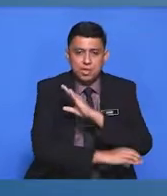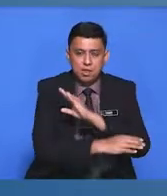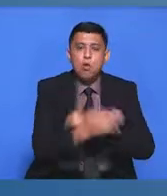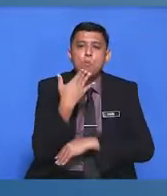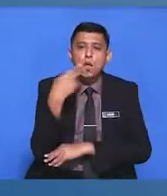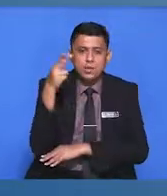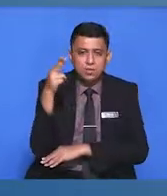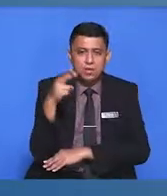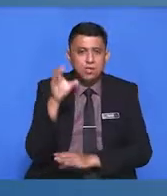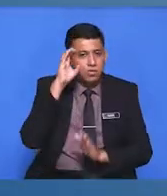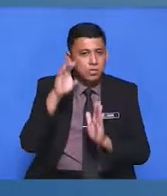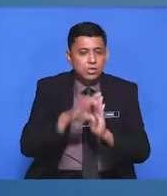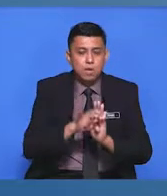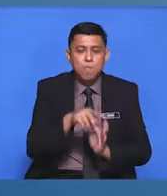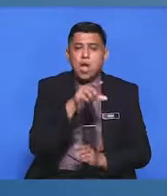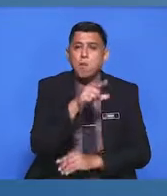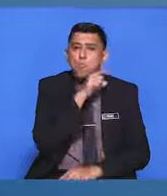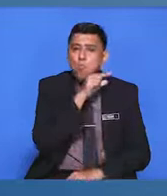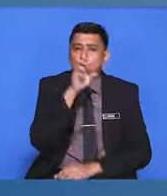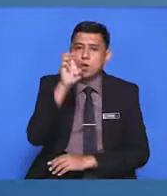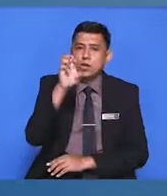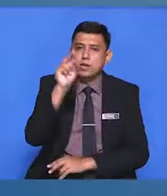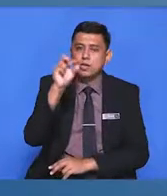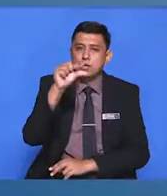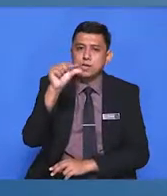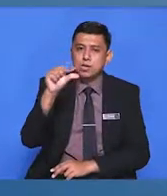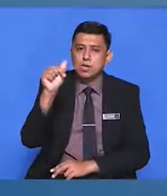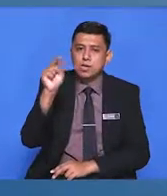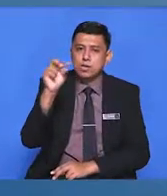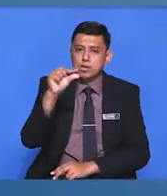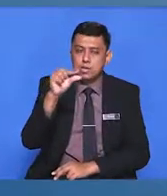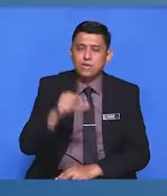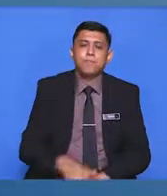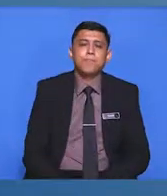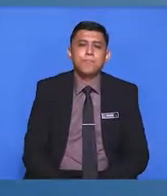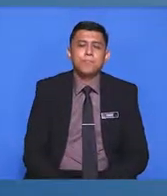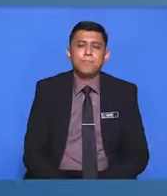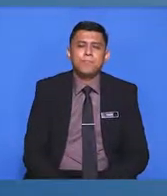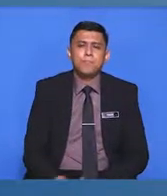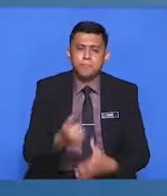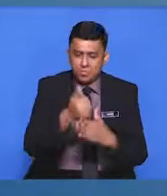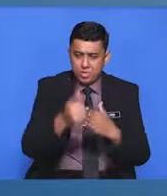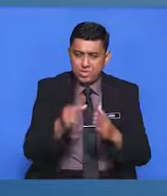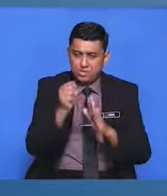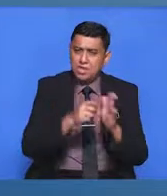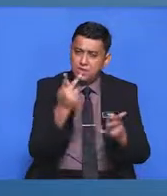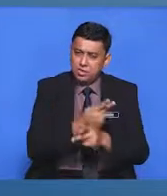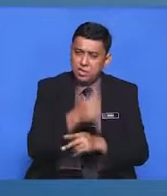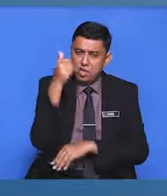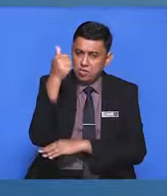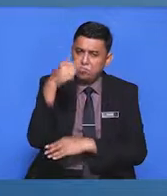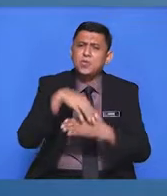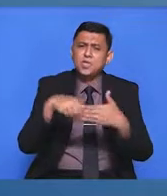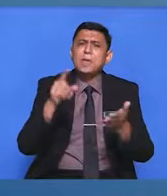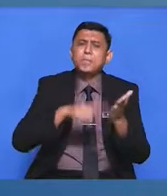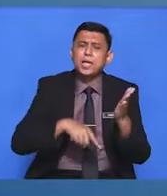raya, logo Bank Negara, warna hijau dan gambar burung enggang.